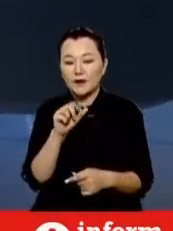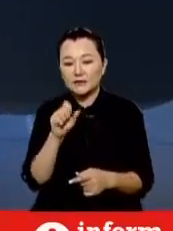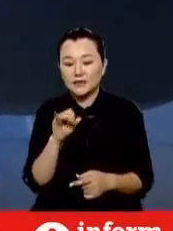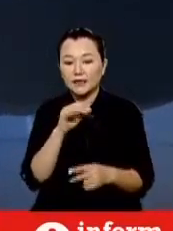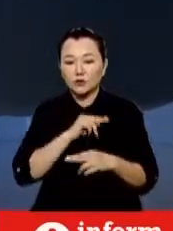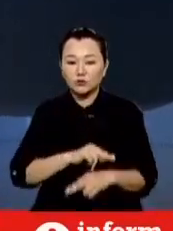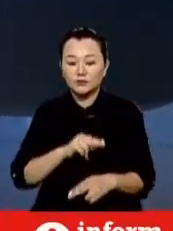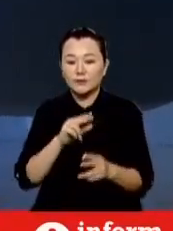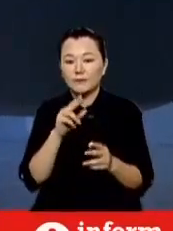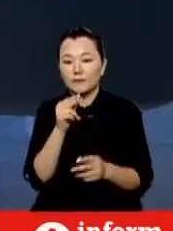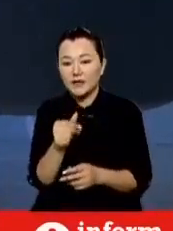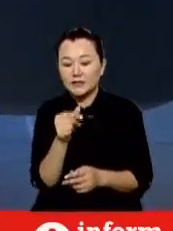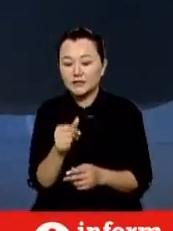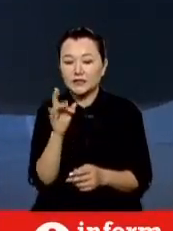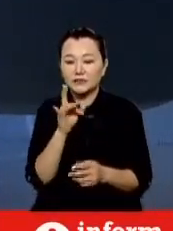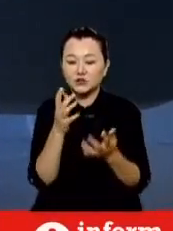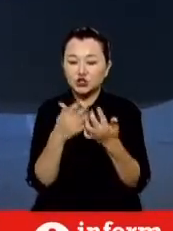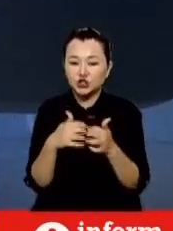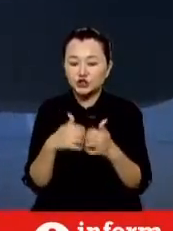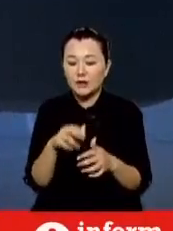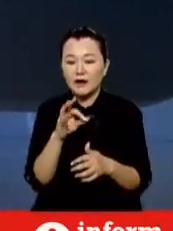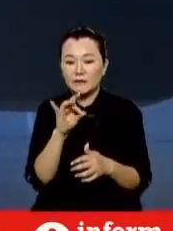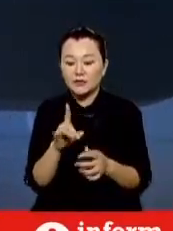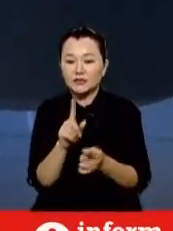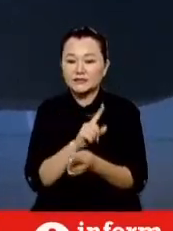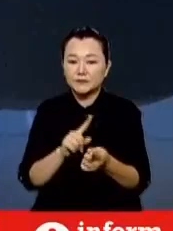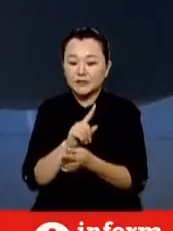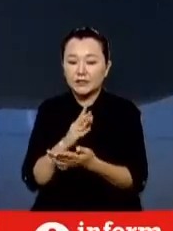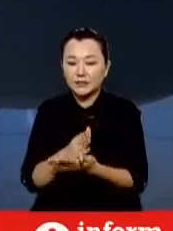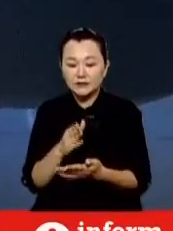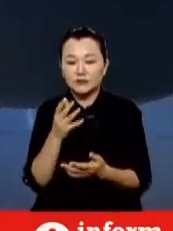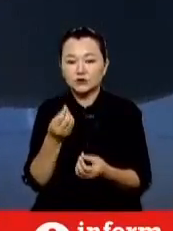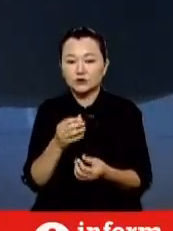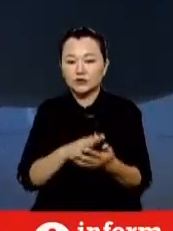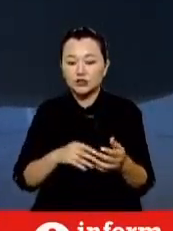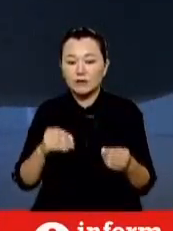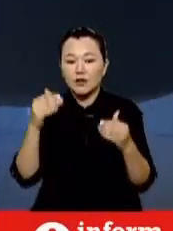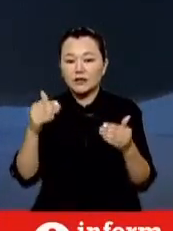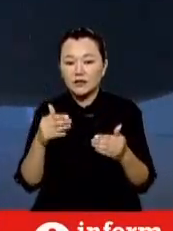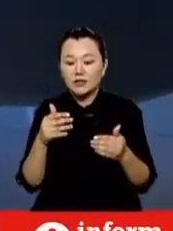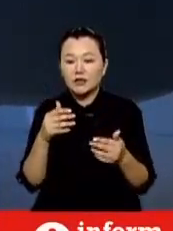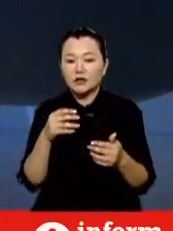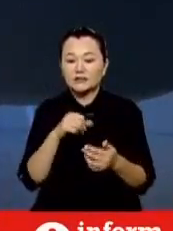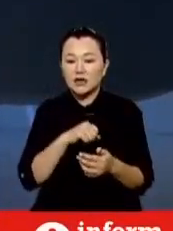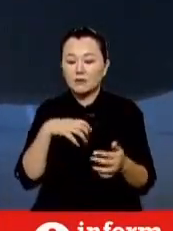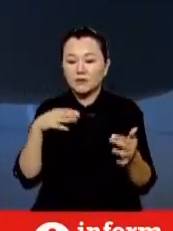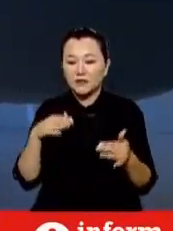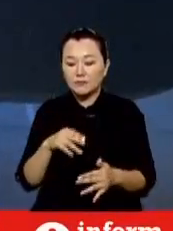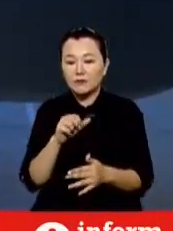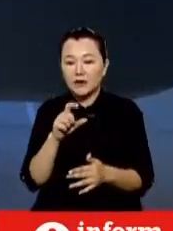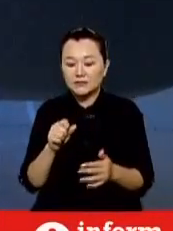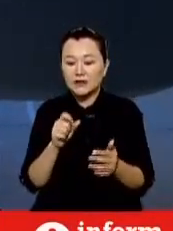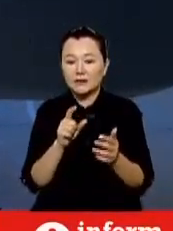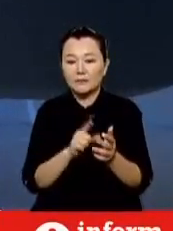еңбек зейнетақыларының көлемін есептеу параметрлері өзгертілді. Әрі сарылап көтеру тетігі ең төменгі базалық зейнетақы